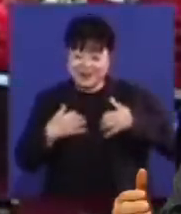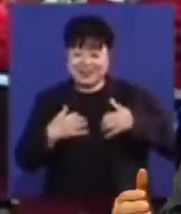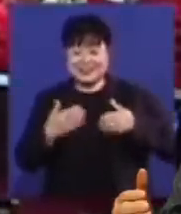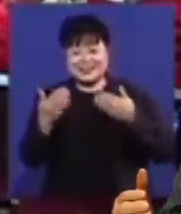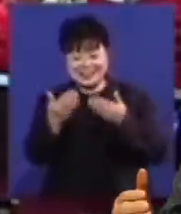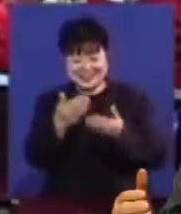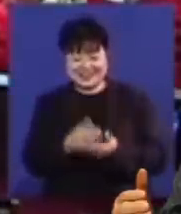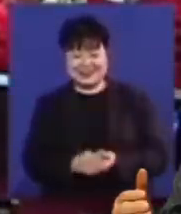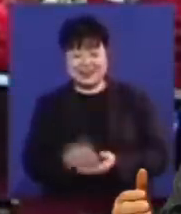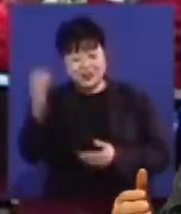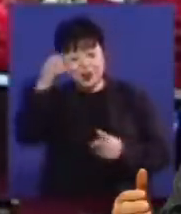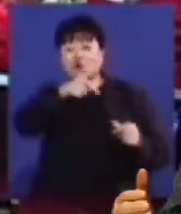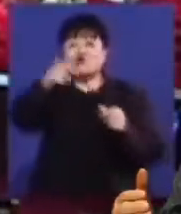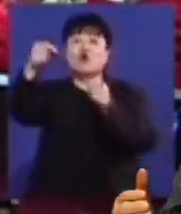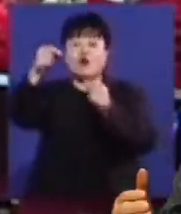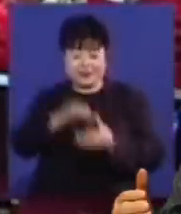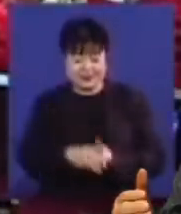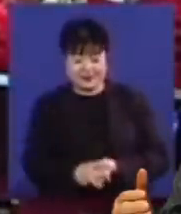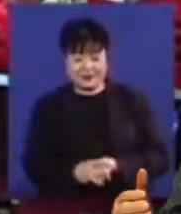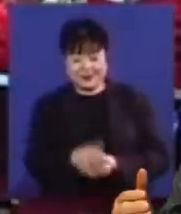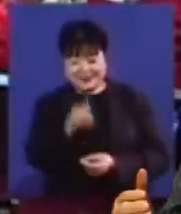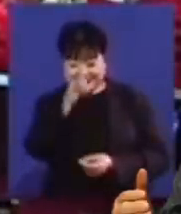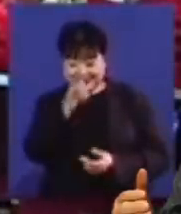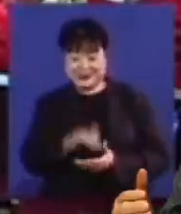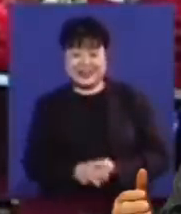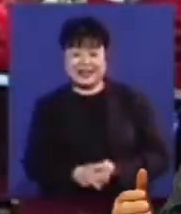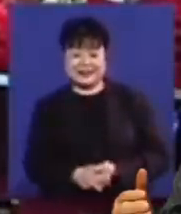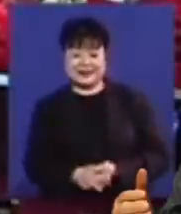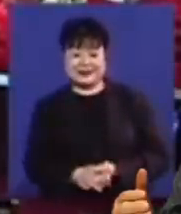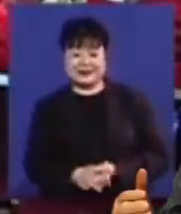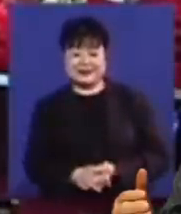일은 영혼 구원을 하는 데 있는 것입니다.